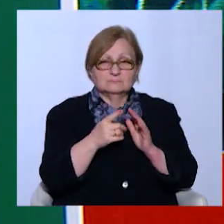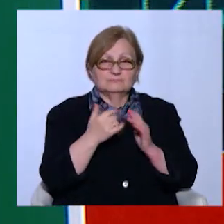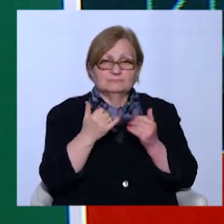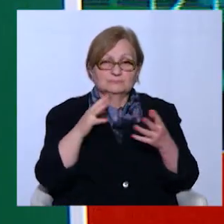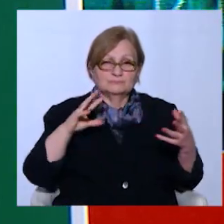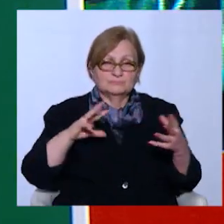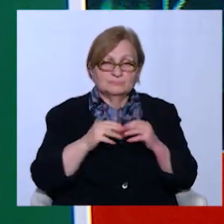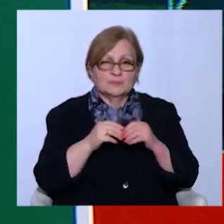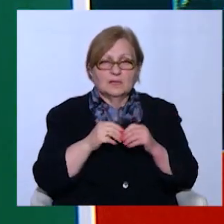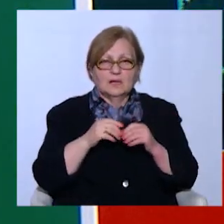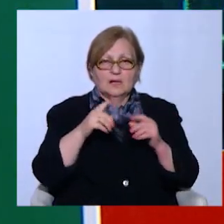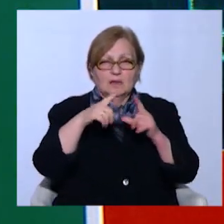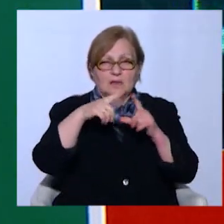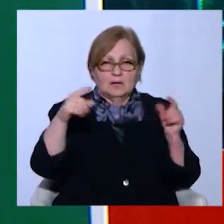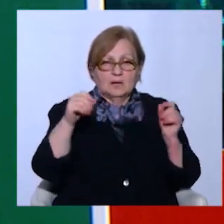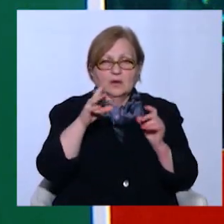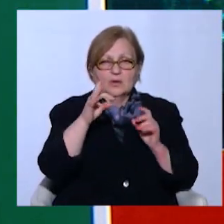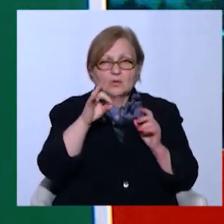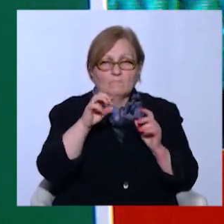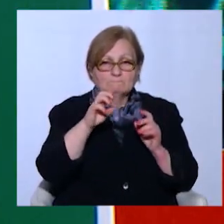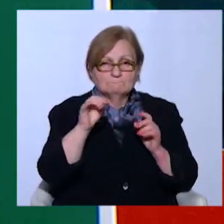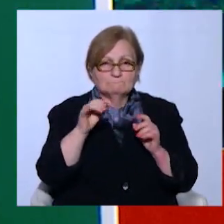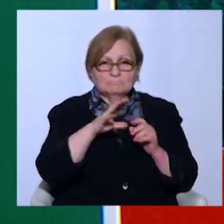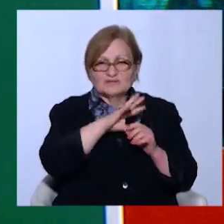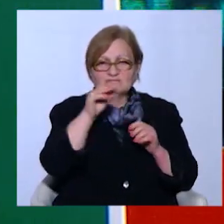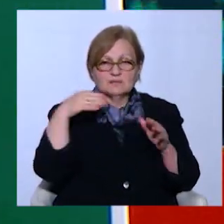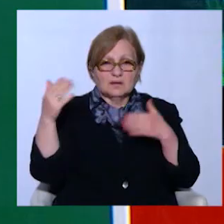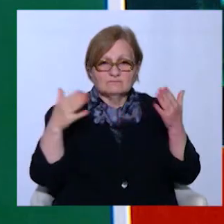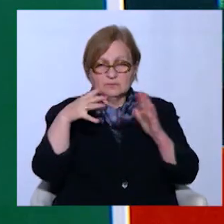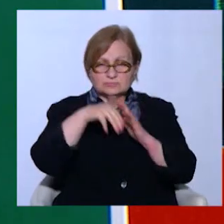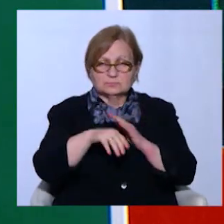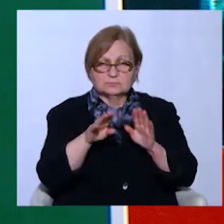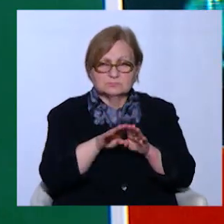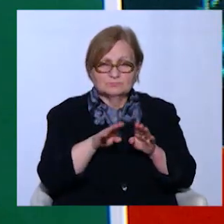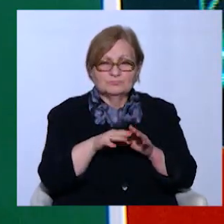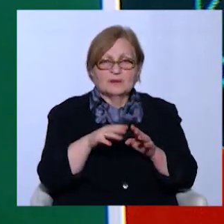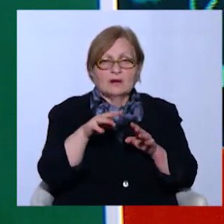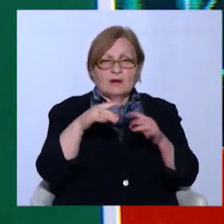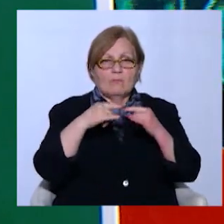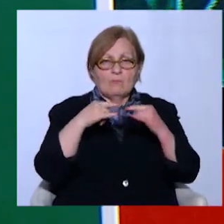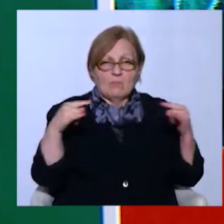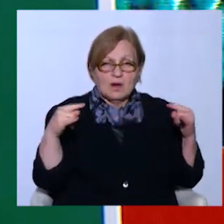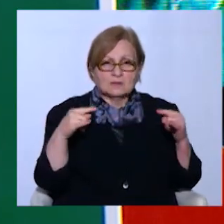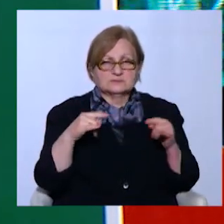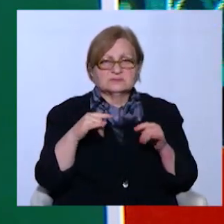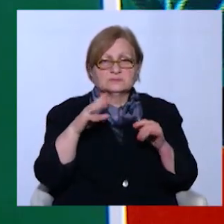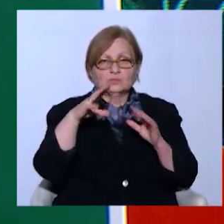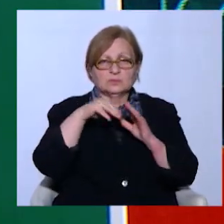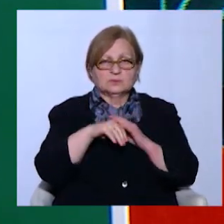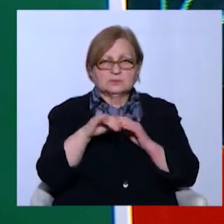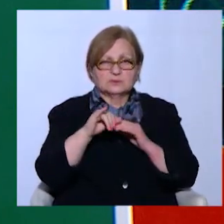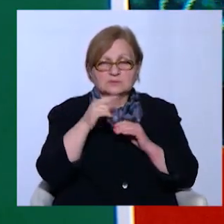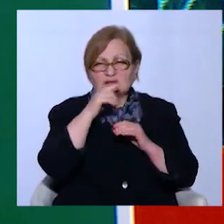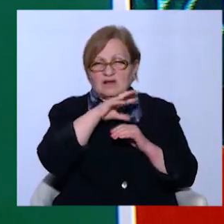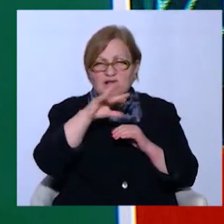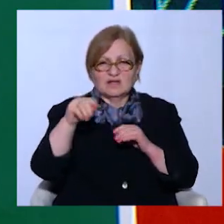შევაჯამოთ, ესე იგი, რომბი არის ისეთი პარალელოგრამი, რომლის ყველა გვერდი ტოლია, მართკუთხედი არის ისეთი პარალელოგრამი, რომლის